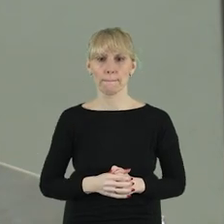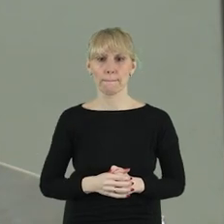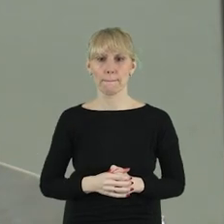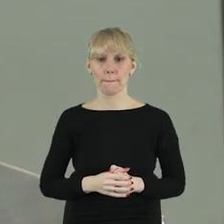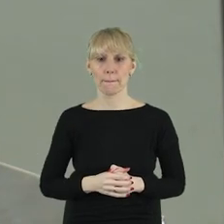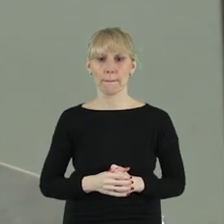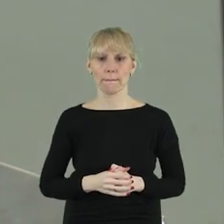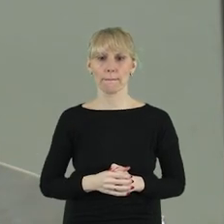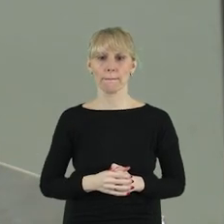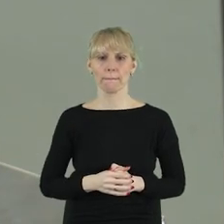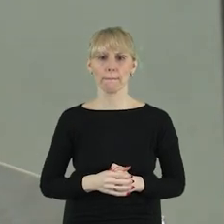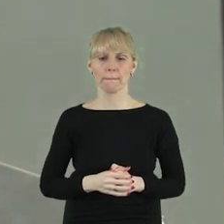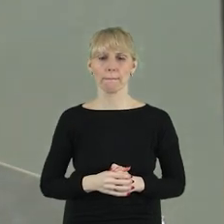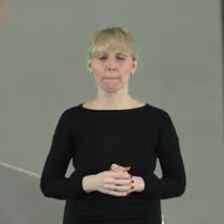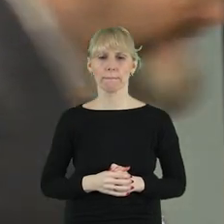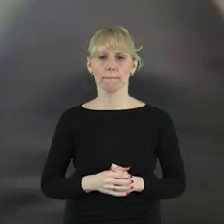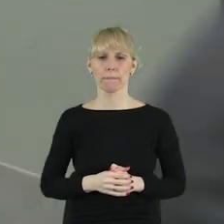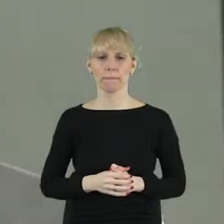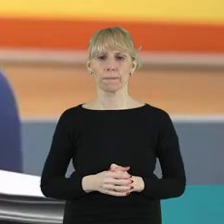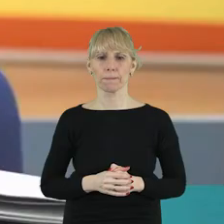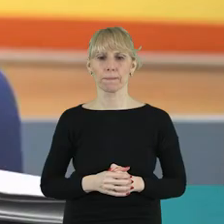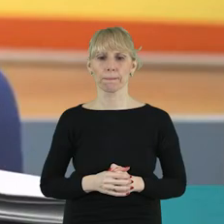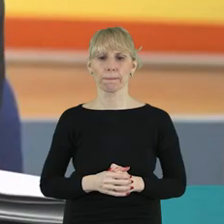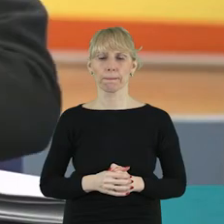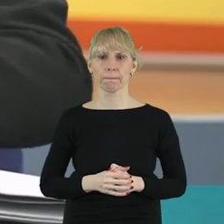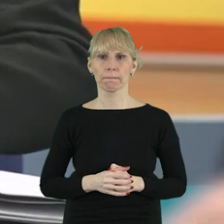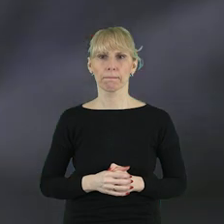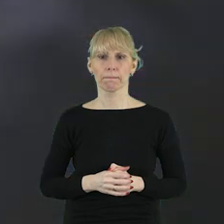Rozumiem. Przepraszam, jeszcze tylko jedna kwestia.